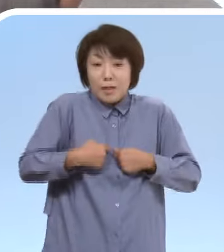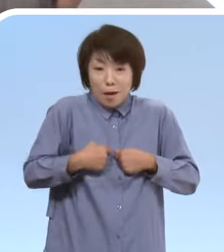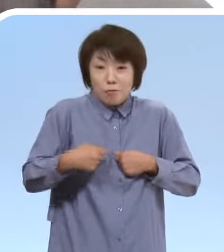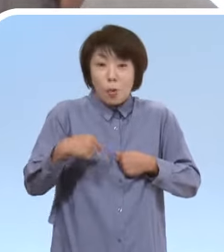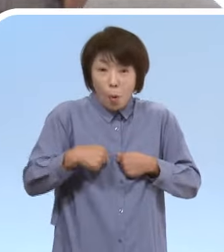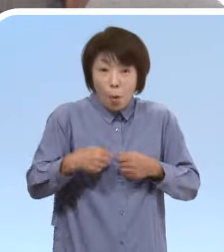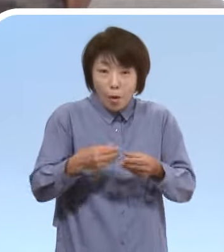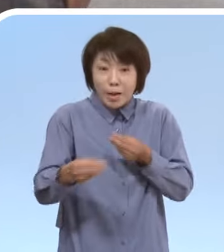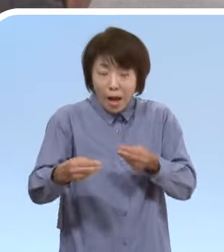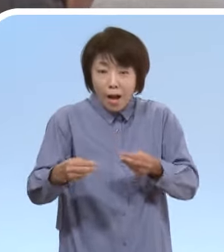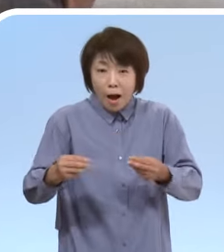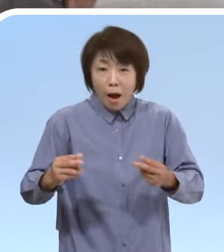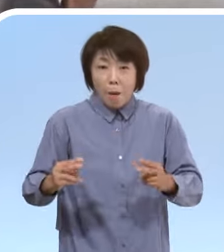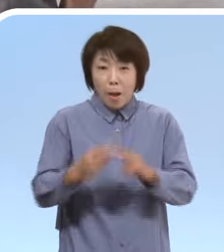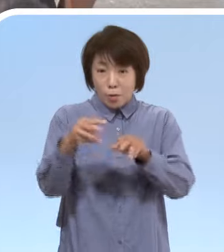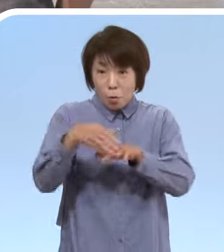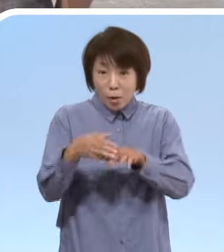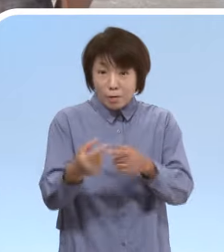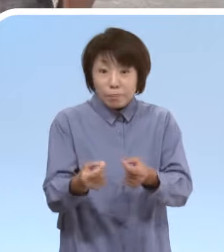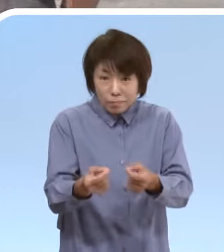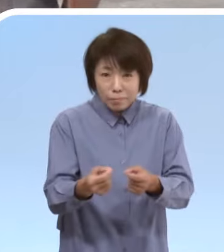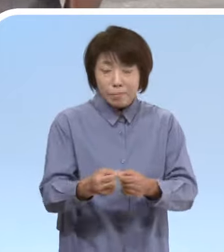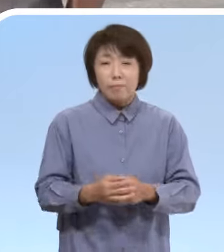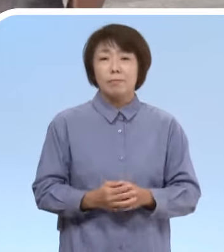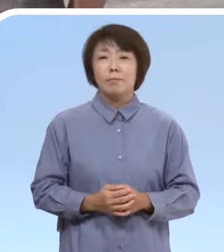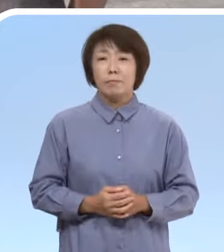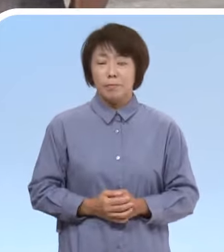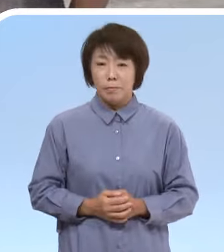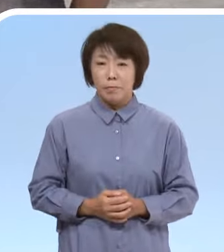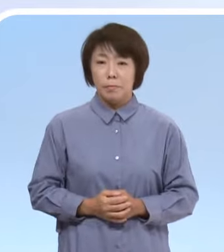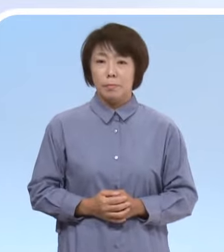にあるものが播州織ではあると。